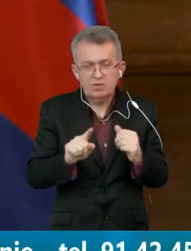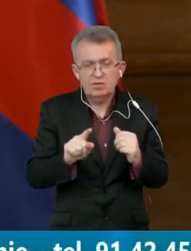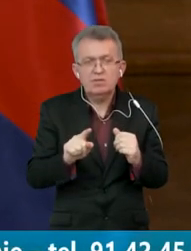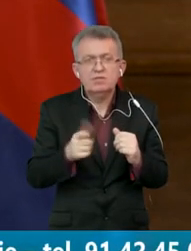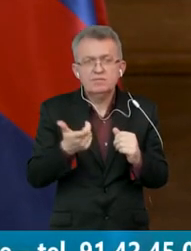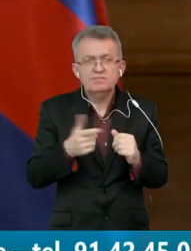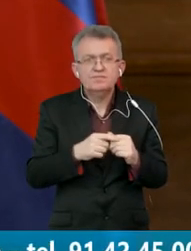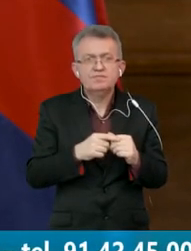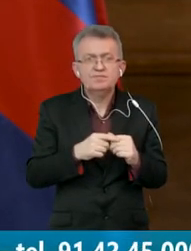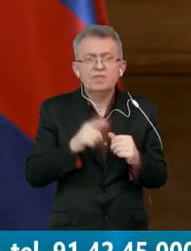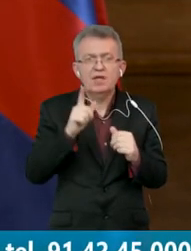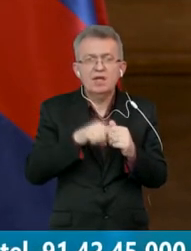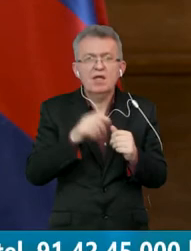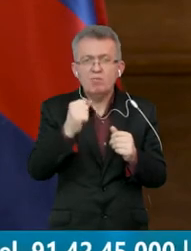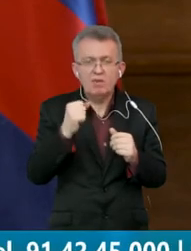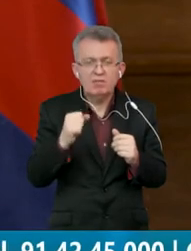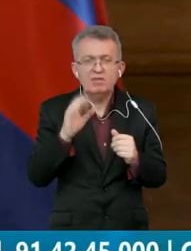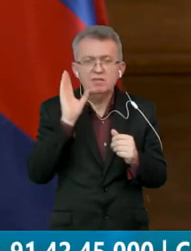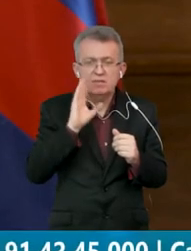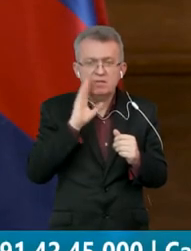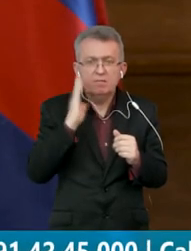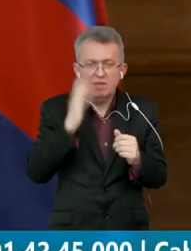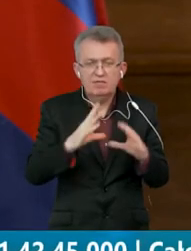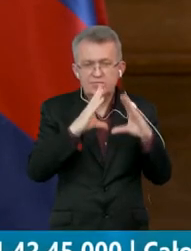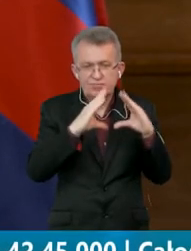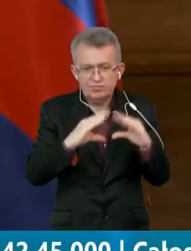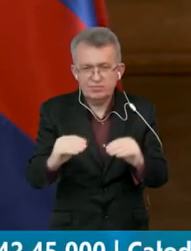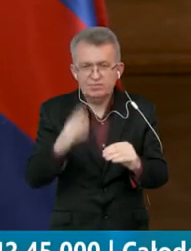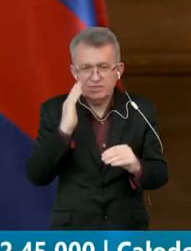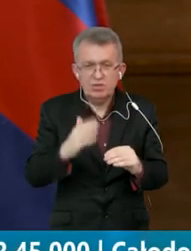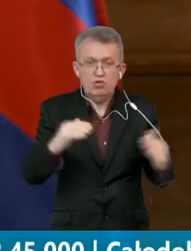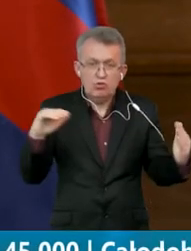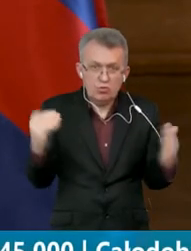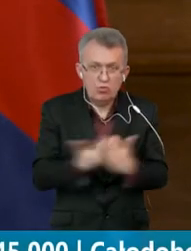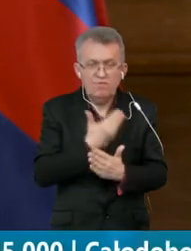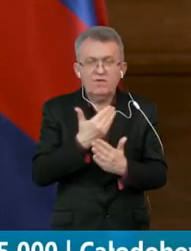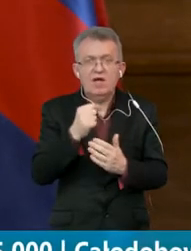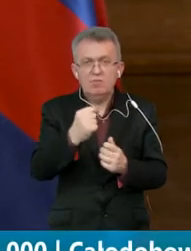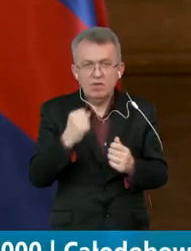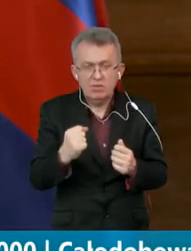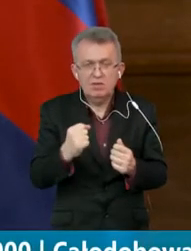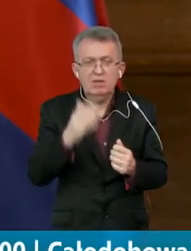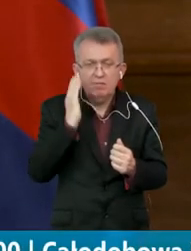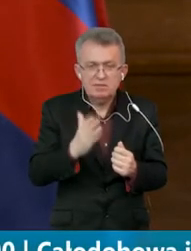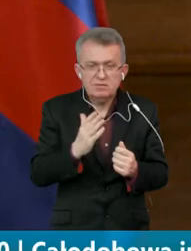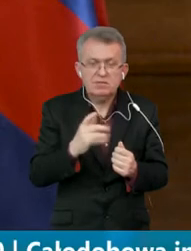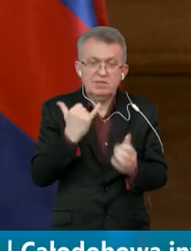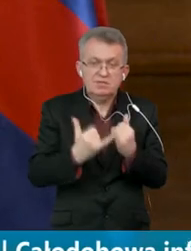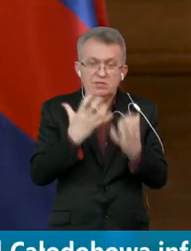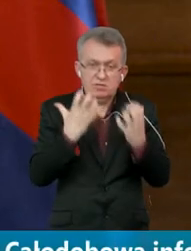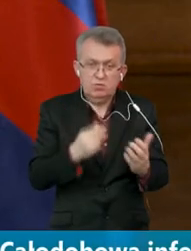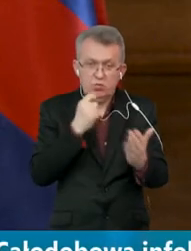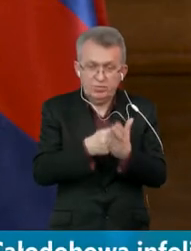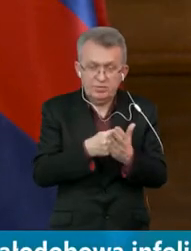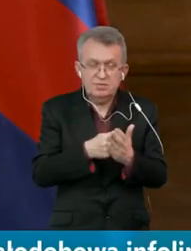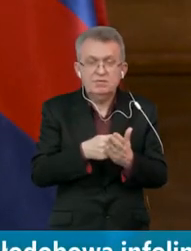słusznie zauważył, ale te abonamenty będą w trakcie roku wygasały i nowe abonamenty będą nabywane, jeśli te osoby wyrażą taką wolę,